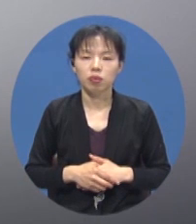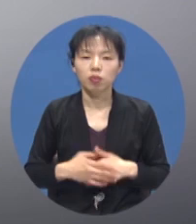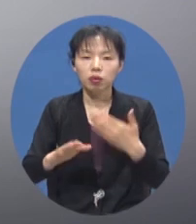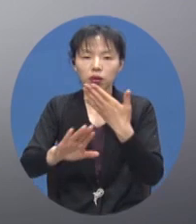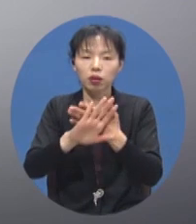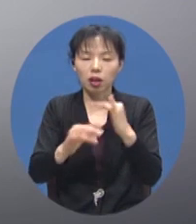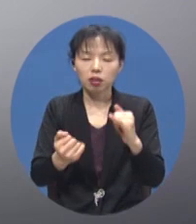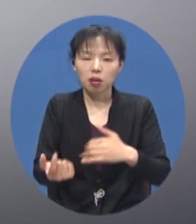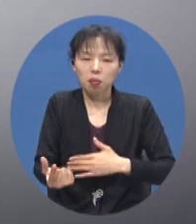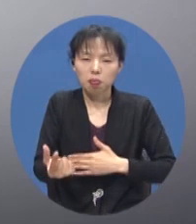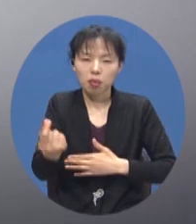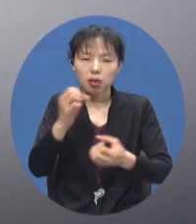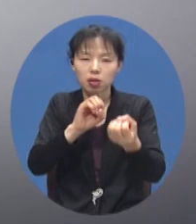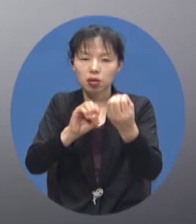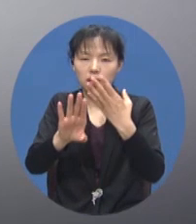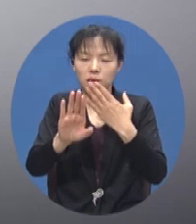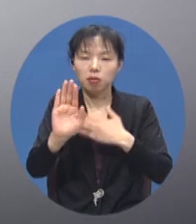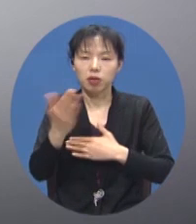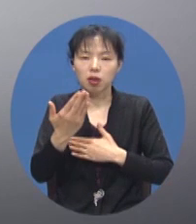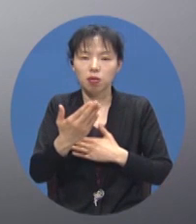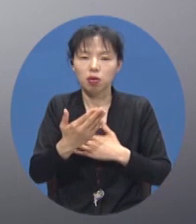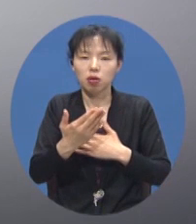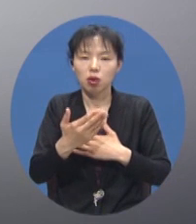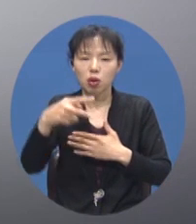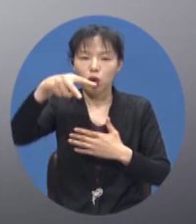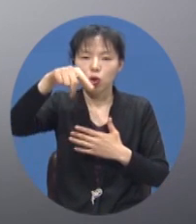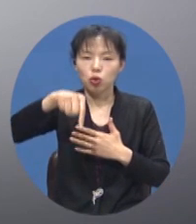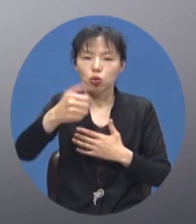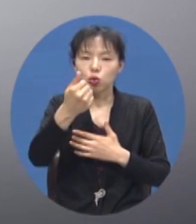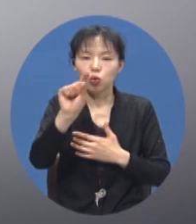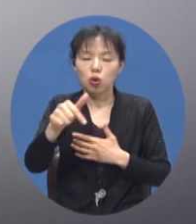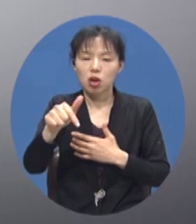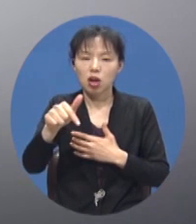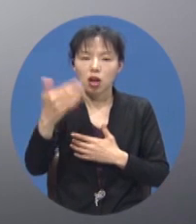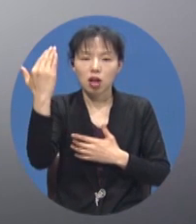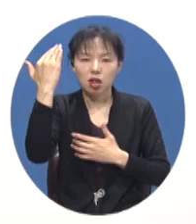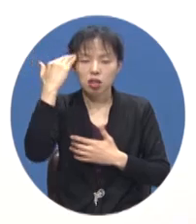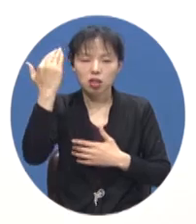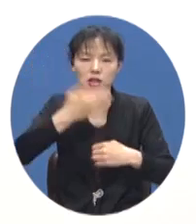남들보다 빠르게 맞췄다면 당신은 수학지능이 뛰어난 겁니다.